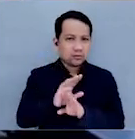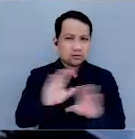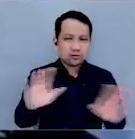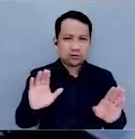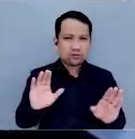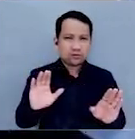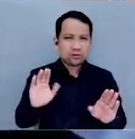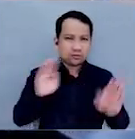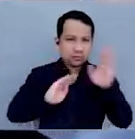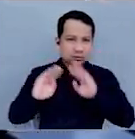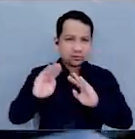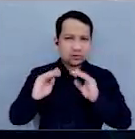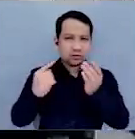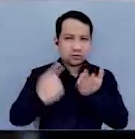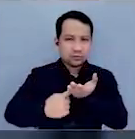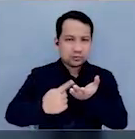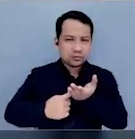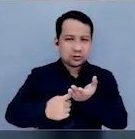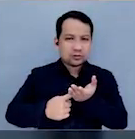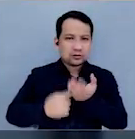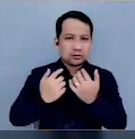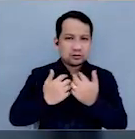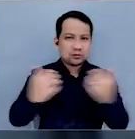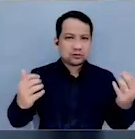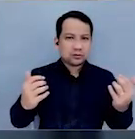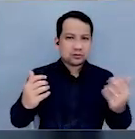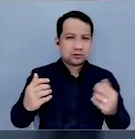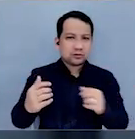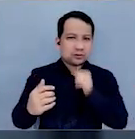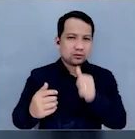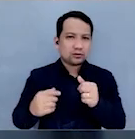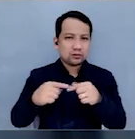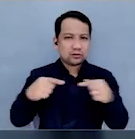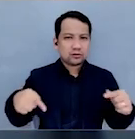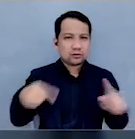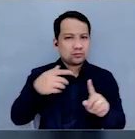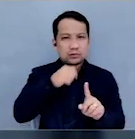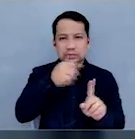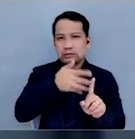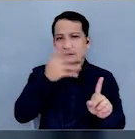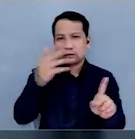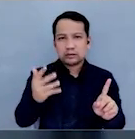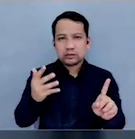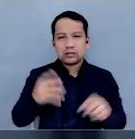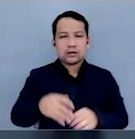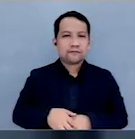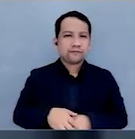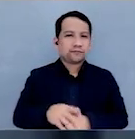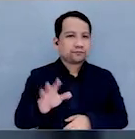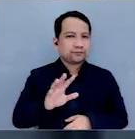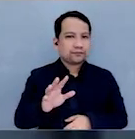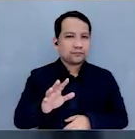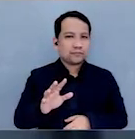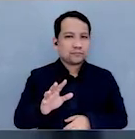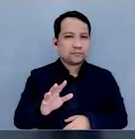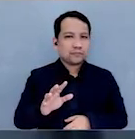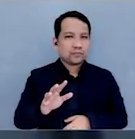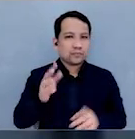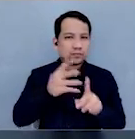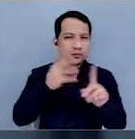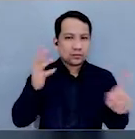problemang pagdebatehan ito sa plenaryo. I have nothing against LGBT. I will say it again. I am very, very close to a lot